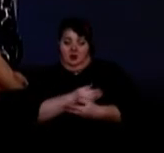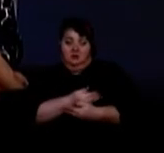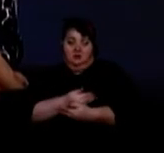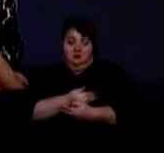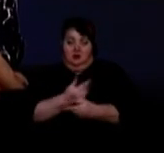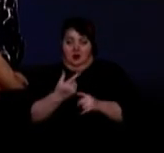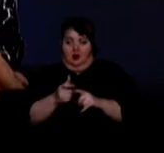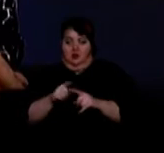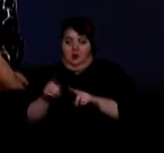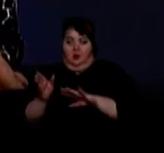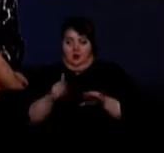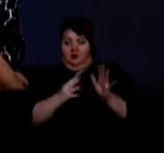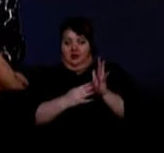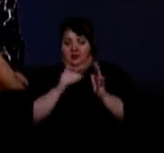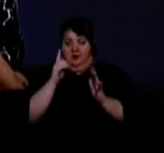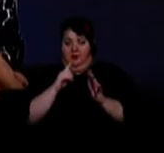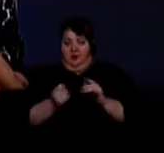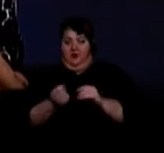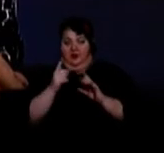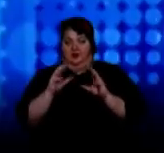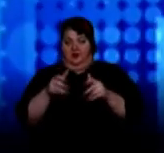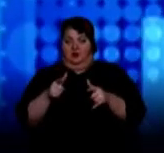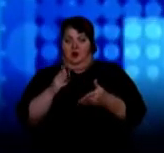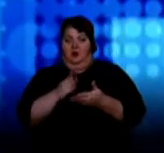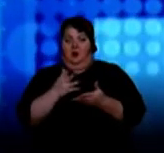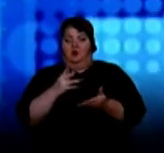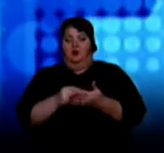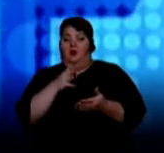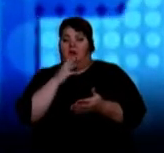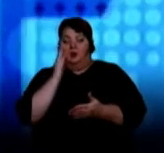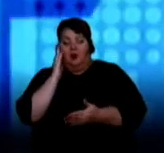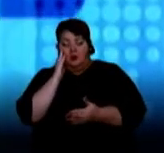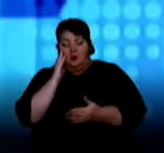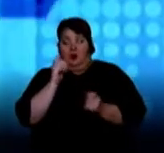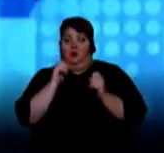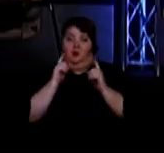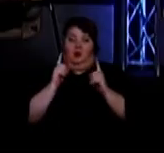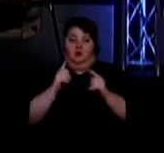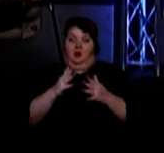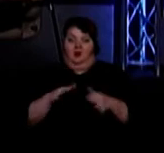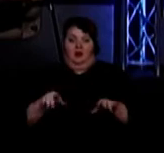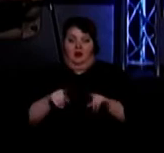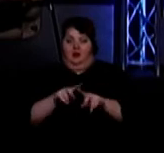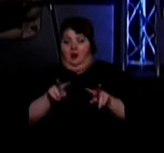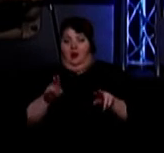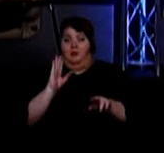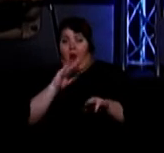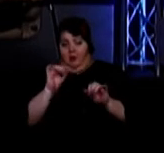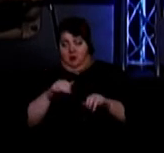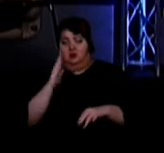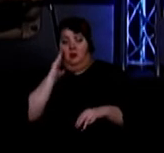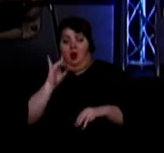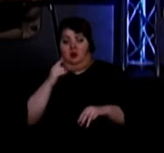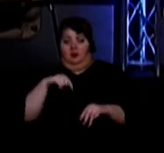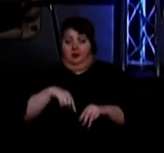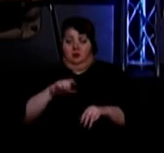после 9 месяцев появится в свет. Ребенок уже имеет свое время сна, бодрствования. Это не совсем так, как у мамы. Мама может спать, а